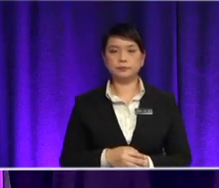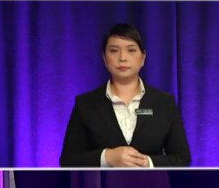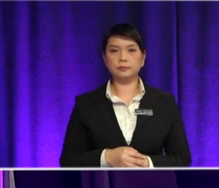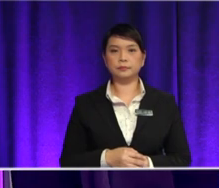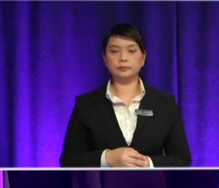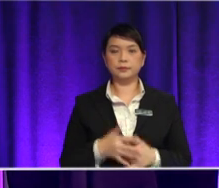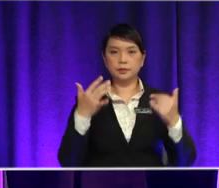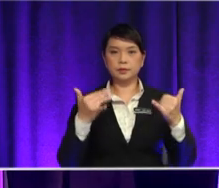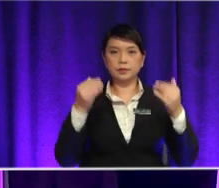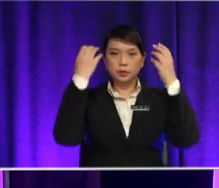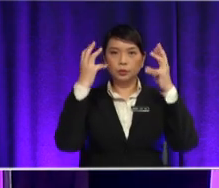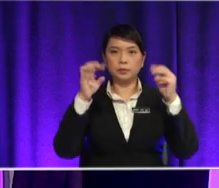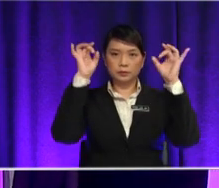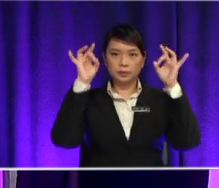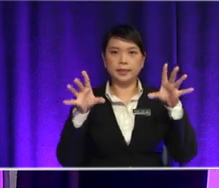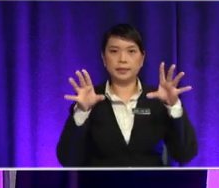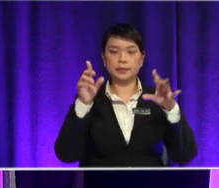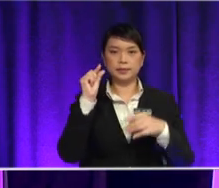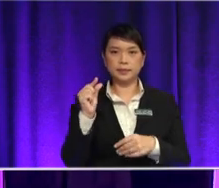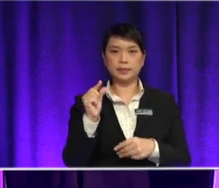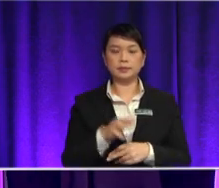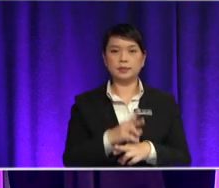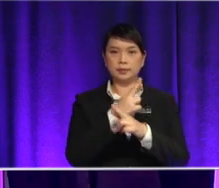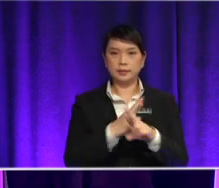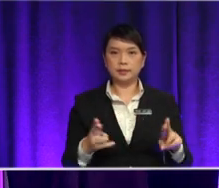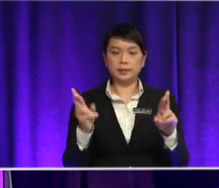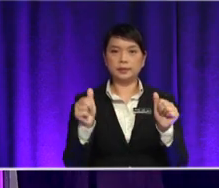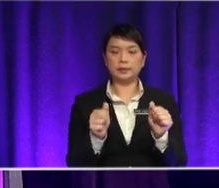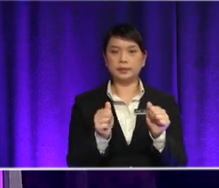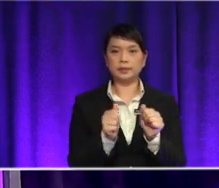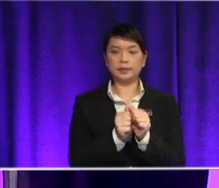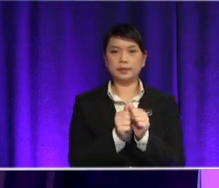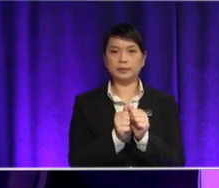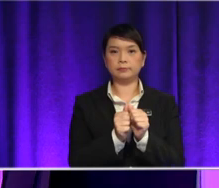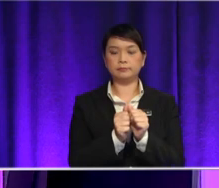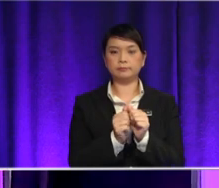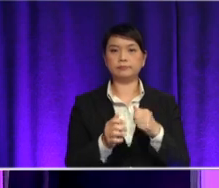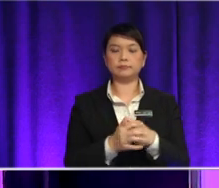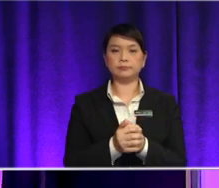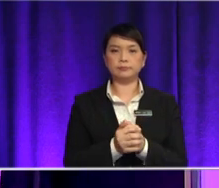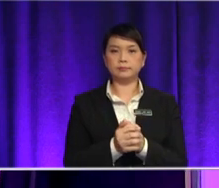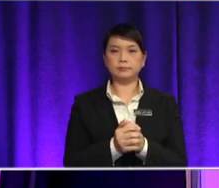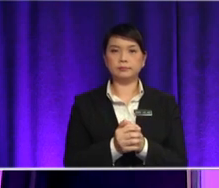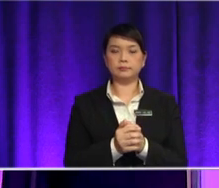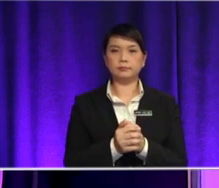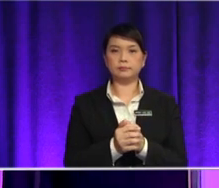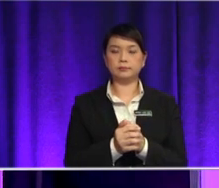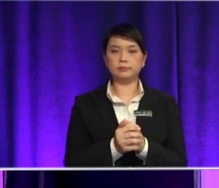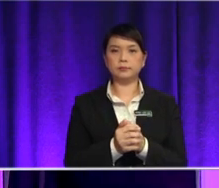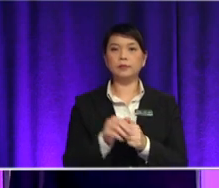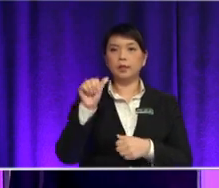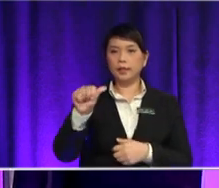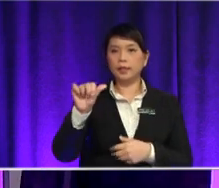nak uji sikit murid saya. Get ready dengan mini whiteboard dan juga marker pen. Agak-agak murid saya, A